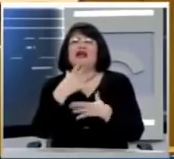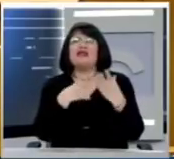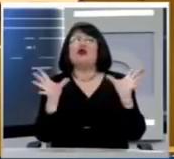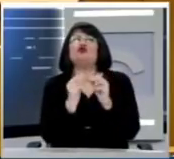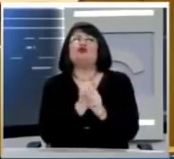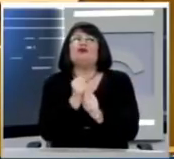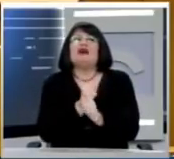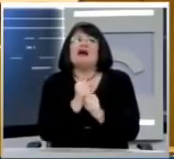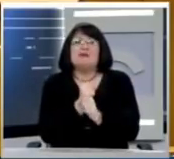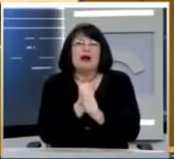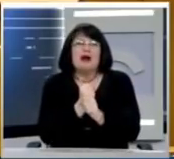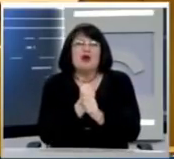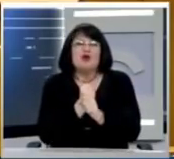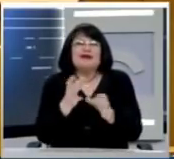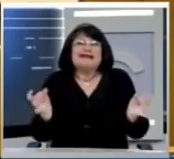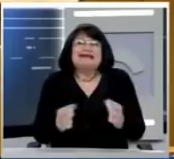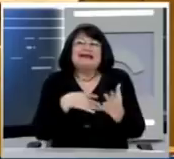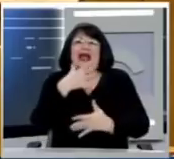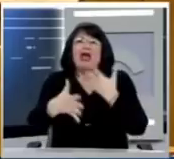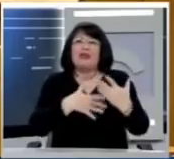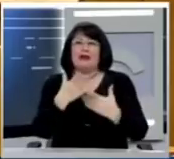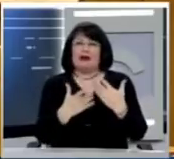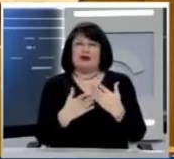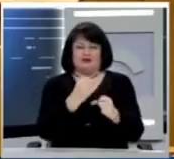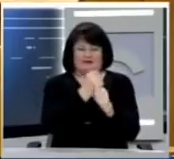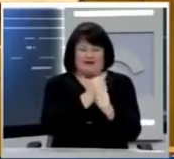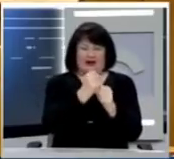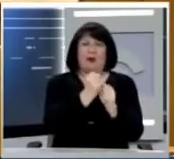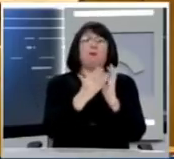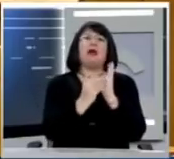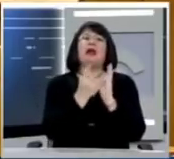φαρμάκου, το σκάνδαλο να στοιχίζει ένα φάρμακο στην Ελλάδα